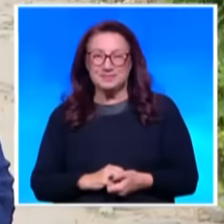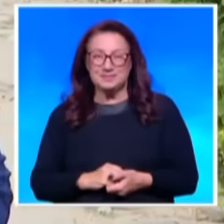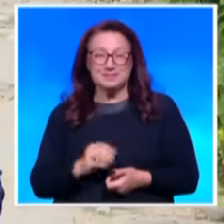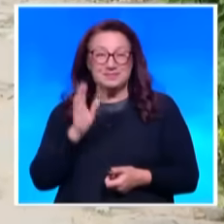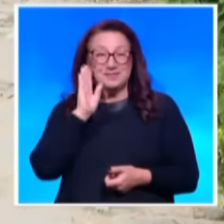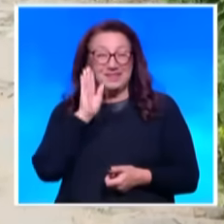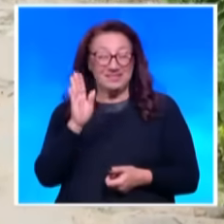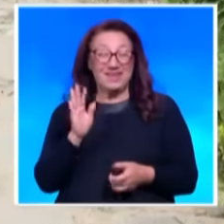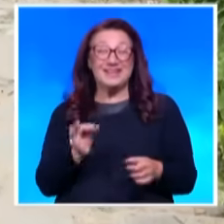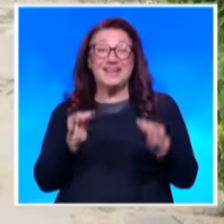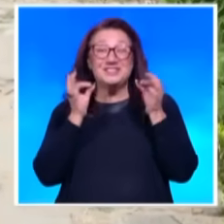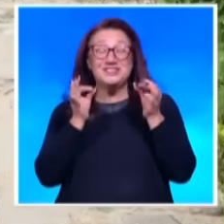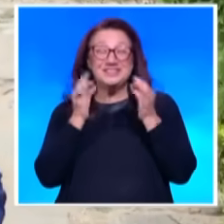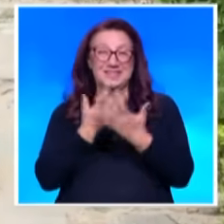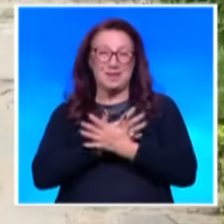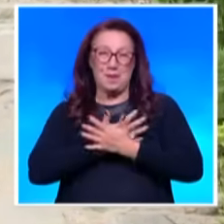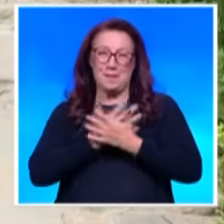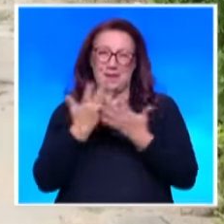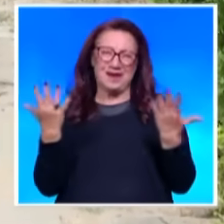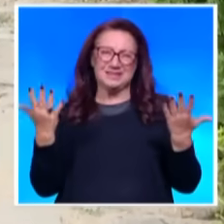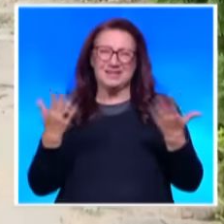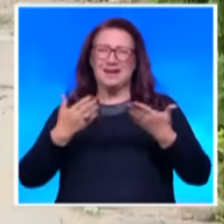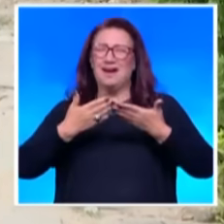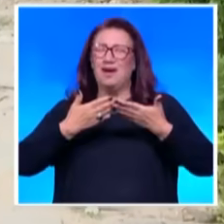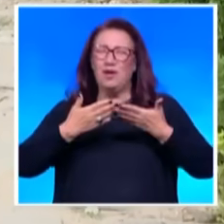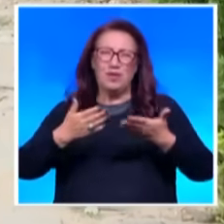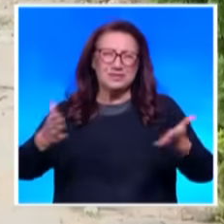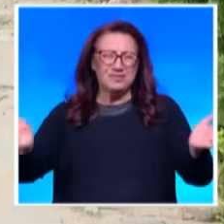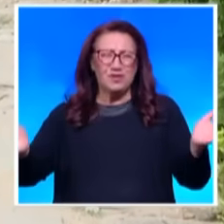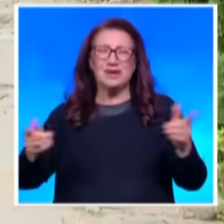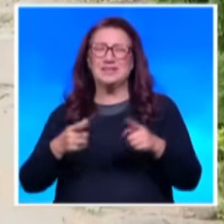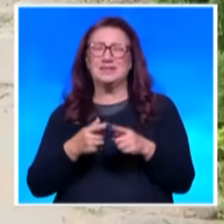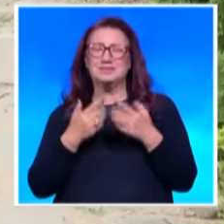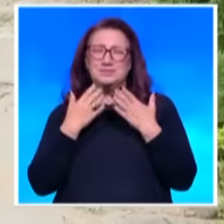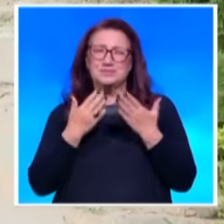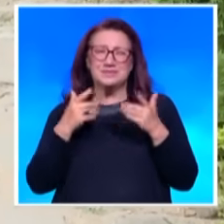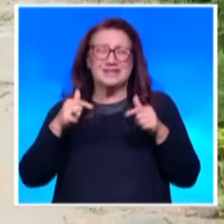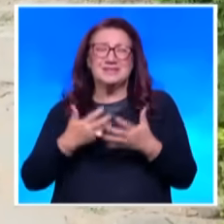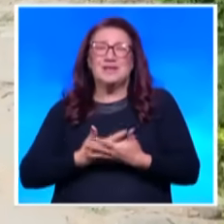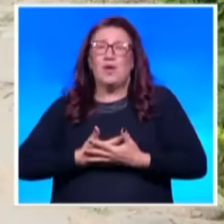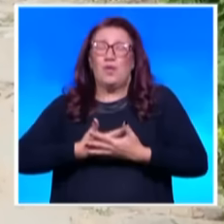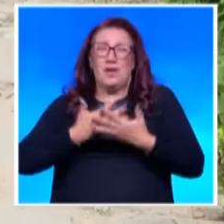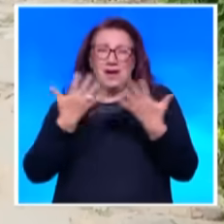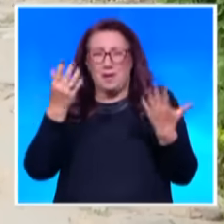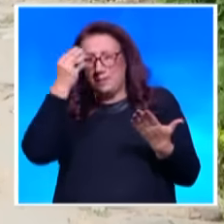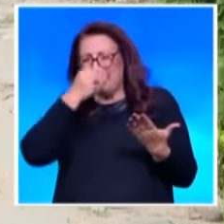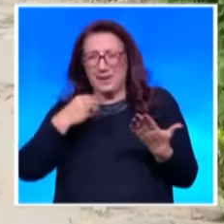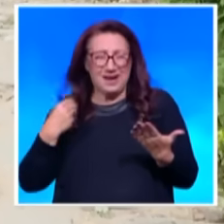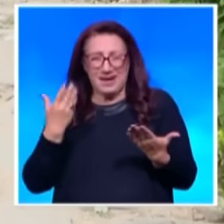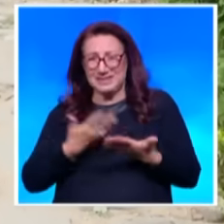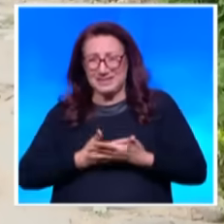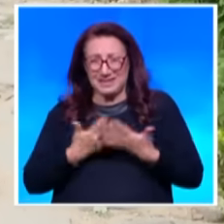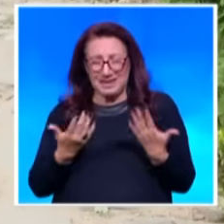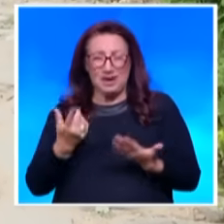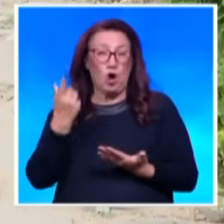Здравейте и честит празник! Широко отворени, приветстващи се с големия църковен празник са манастирските двери още от